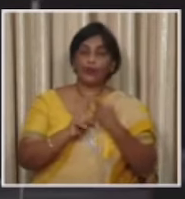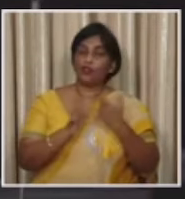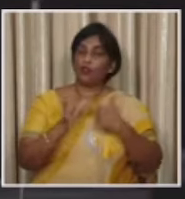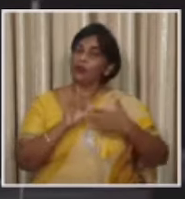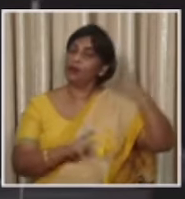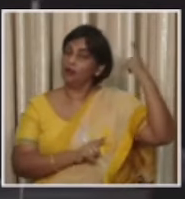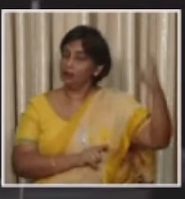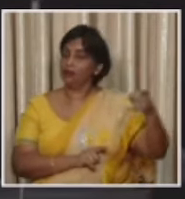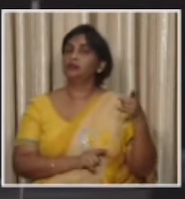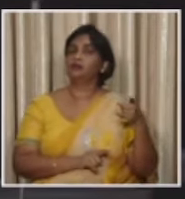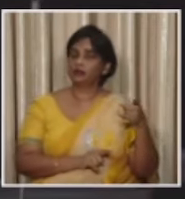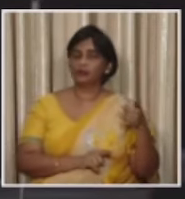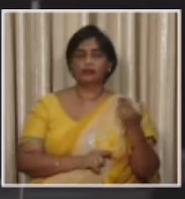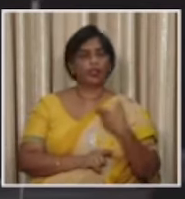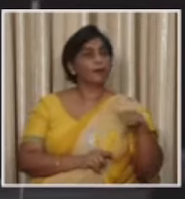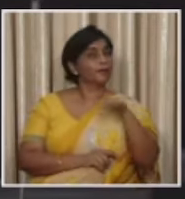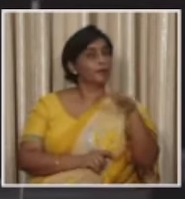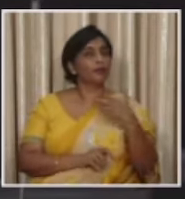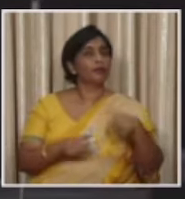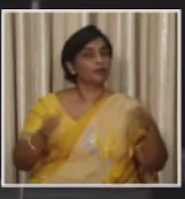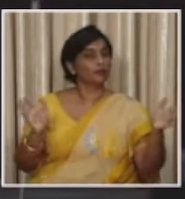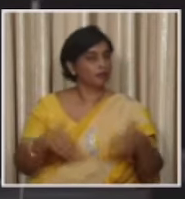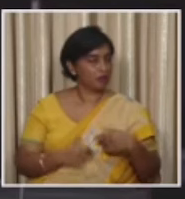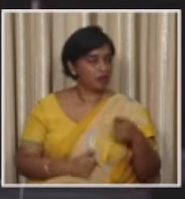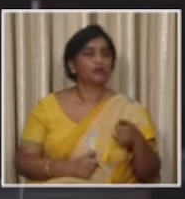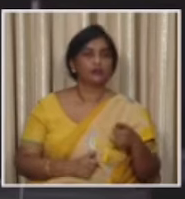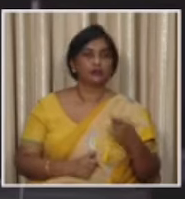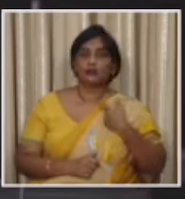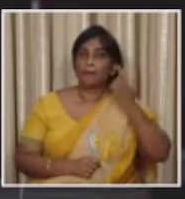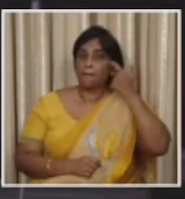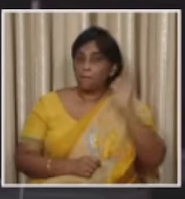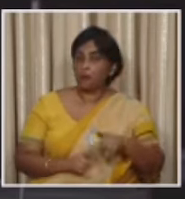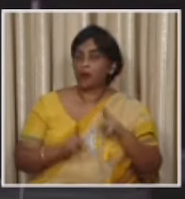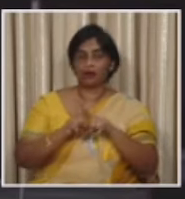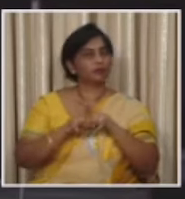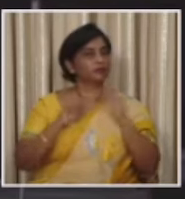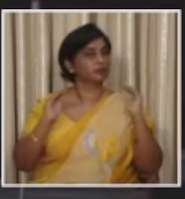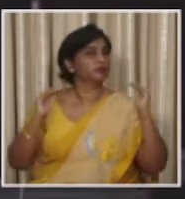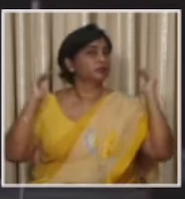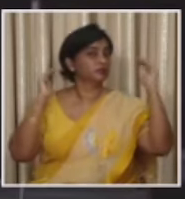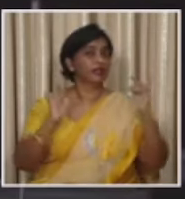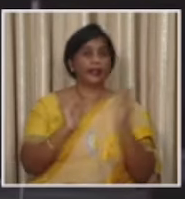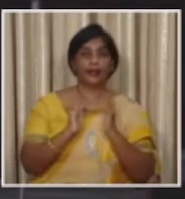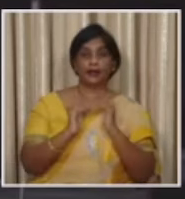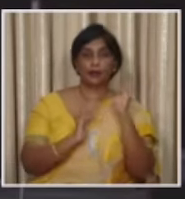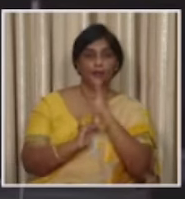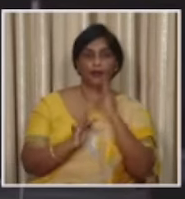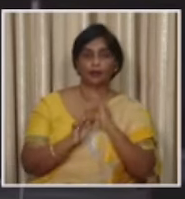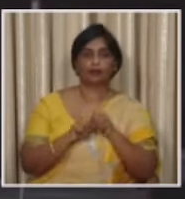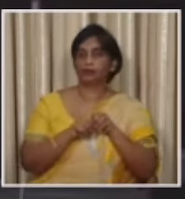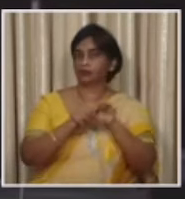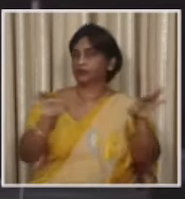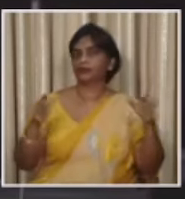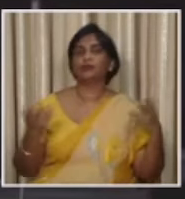ගියොත් අපේ ප්‍රදේශවල තාම අපි බලාපොරොත්තු වෙන මට්ටමේ ඉන්ටර්නෙට් කනෙක්ටිවිටි එක විහිදිලා